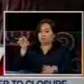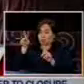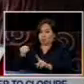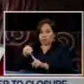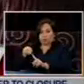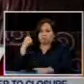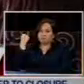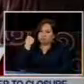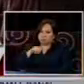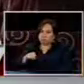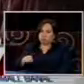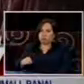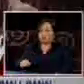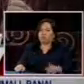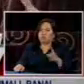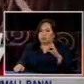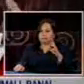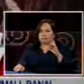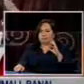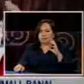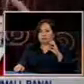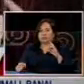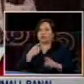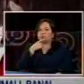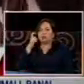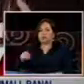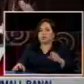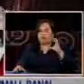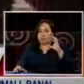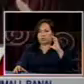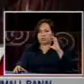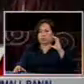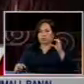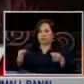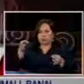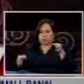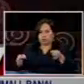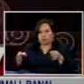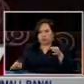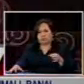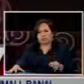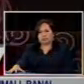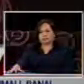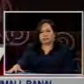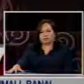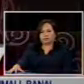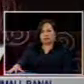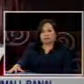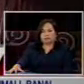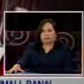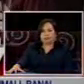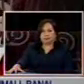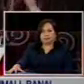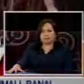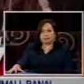kautusan ng Korte. Pero yun po, I'm not trying to beat the issue to death, no?